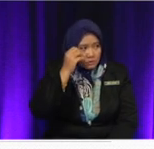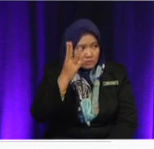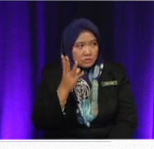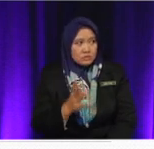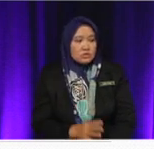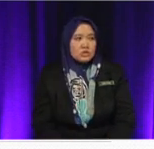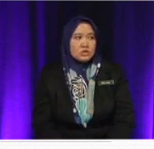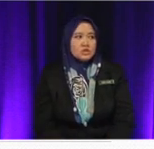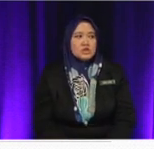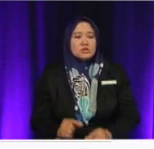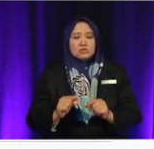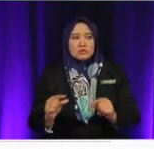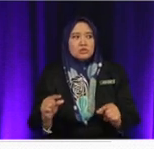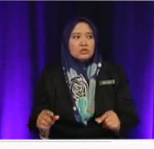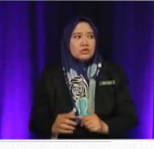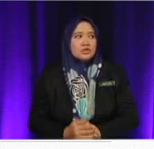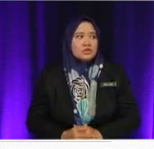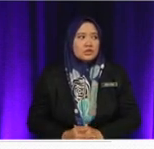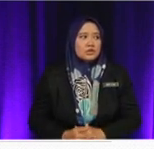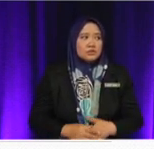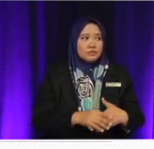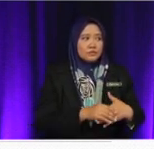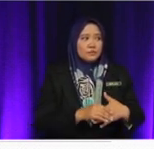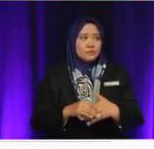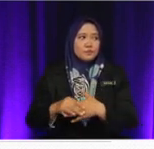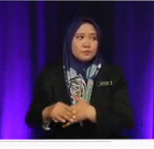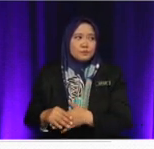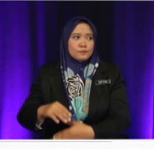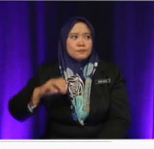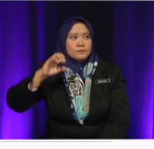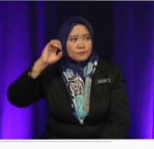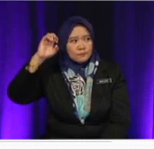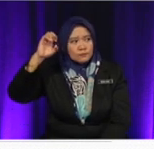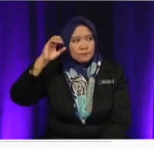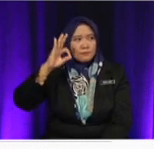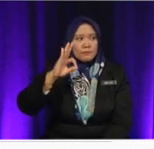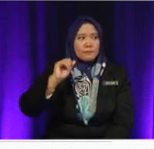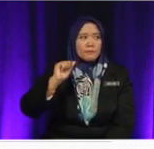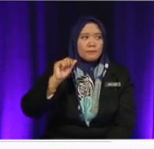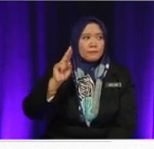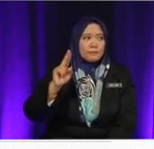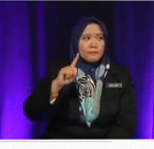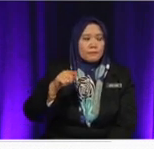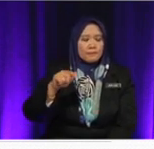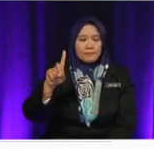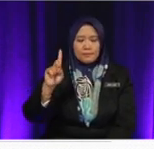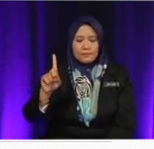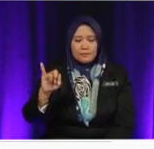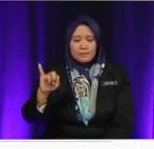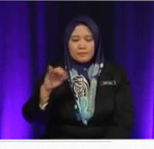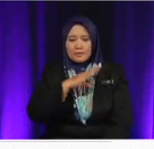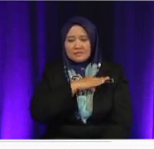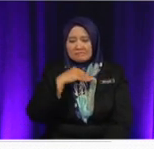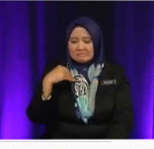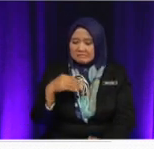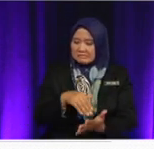kelemahannya. Maknanya bacalah berulang kali supaya kita dapat mengesan kehendak soalan. Okey, yang ketiga, bagaimanakah Encik Fauzi dapat